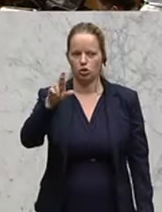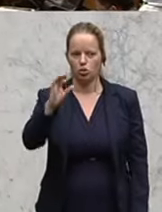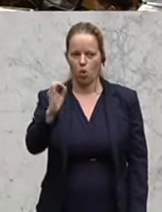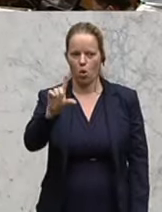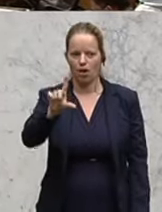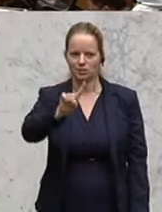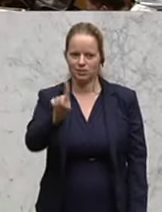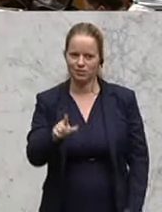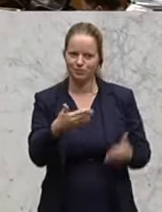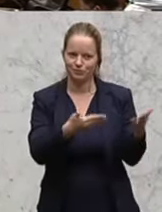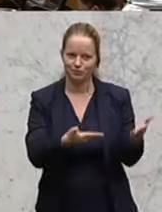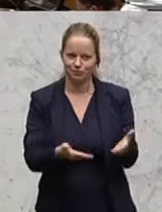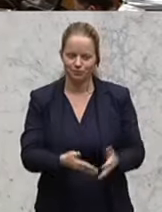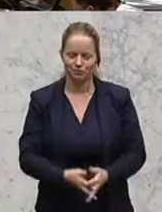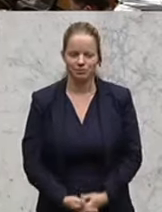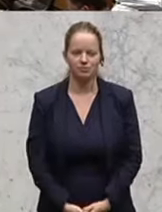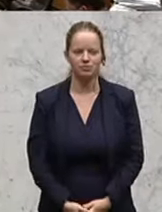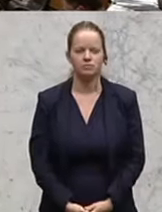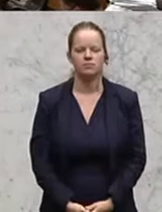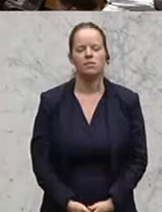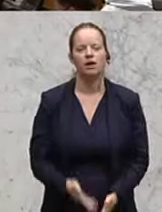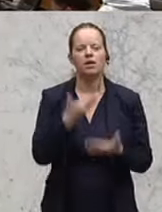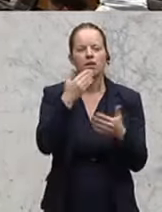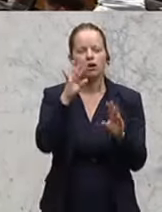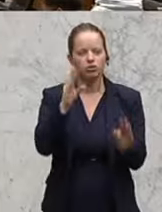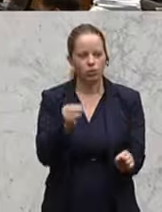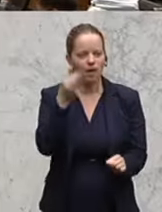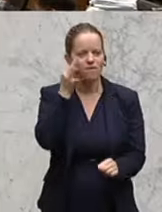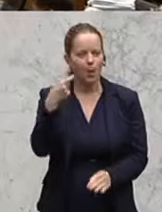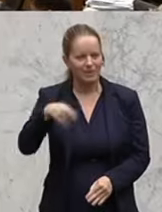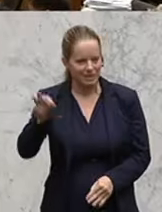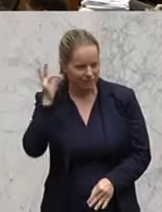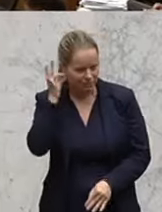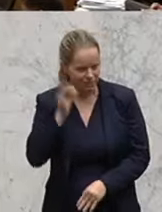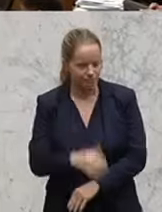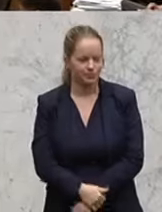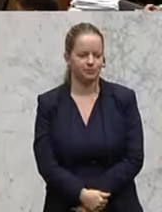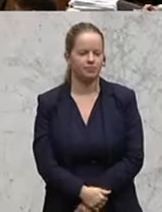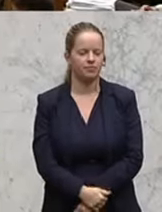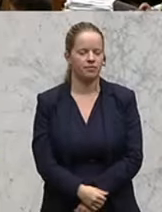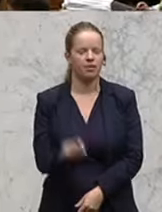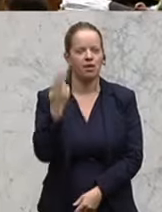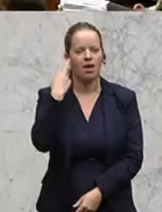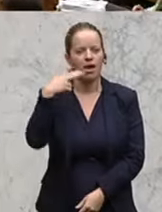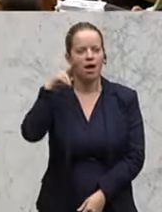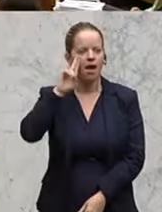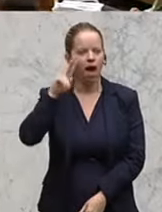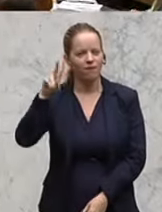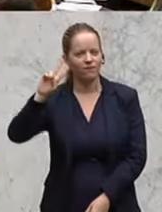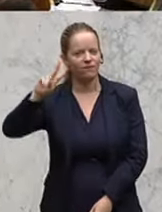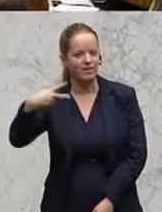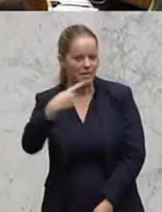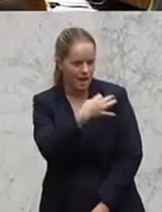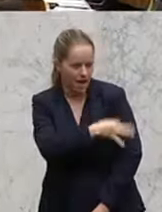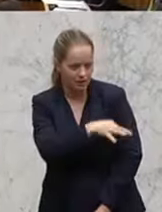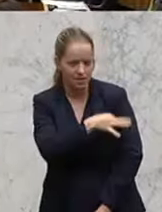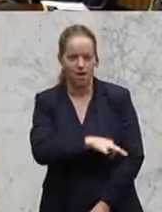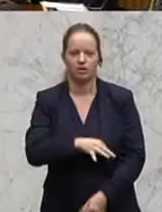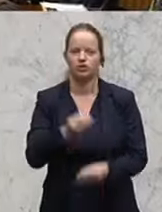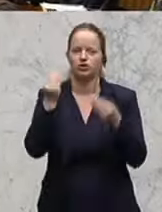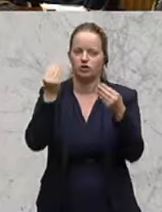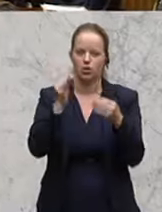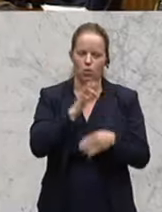Matthias Strolz, der Klubobmann der NEOS, mit der Begründung für die kurze Debatte. Herr Vizekanzler, geschätzte Kolleginnen und